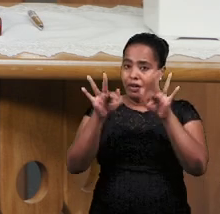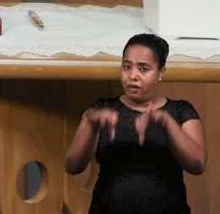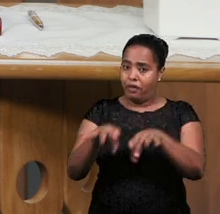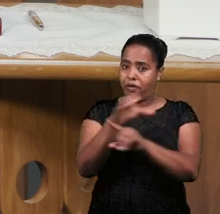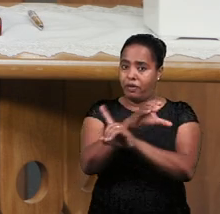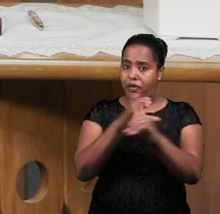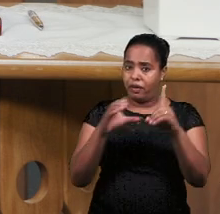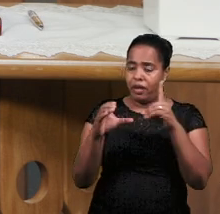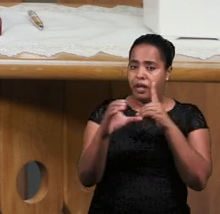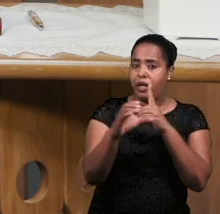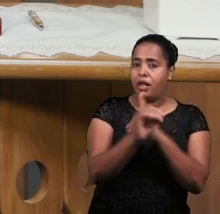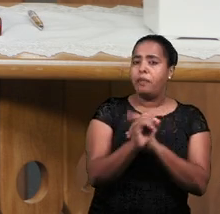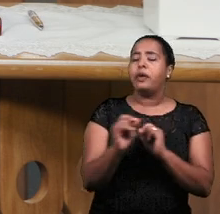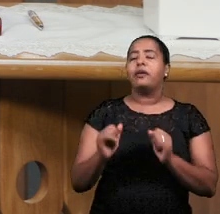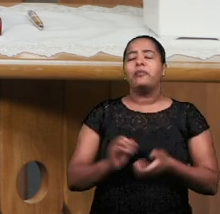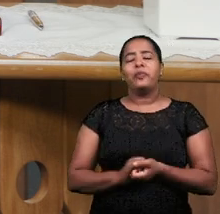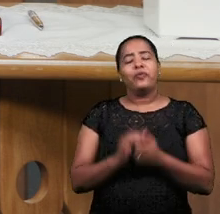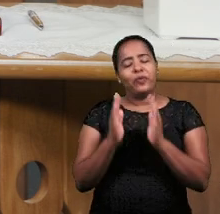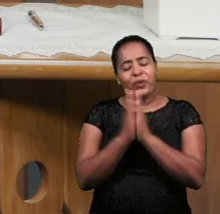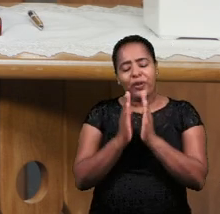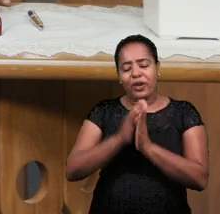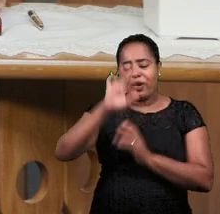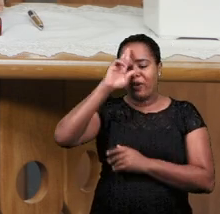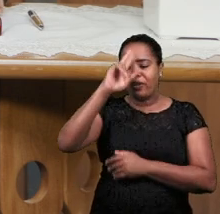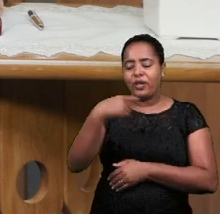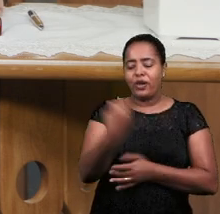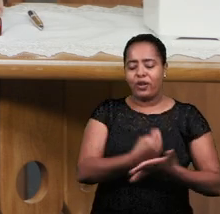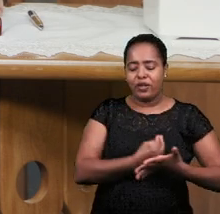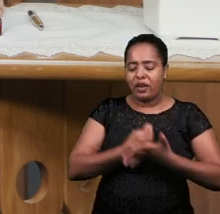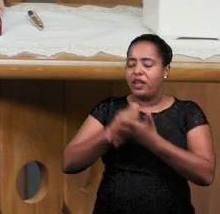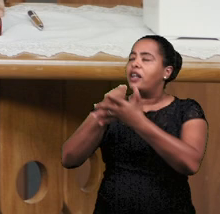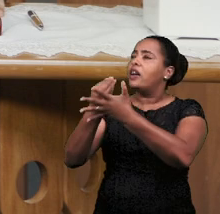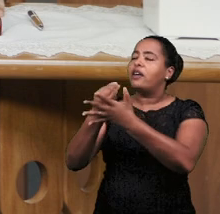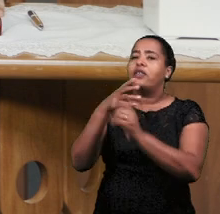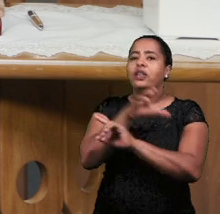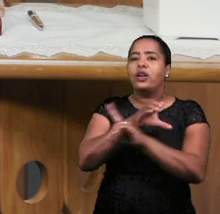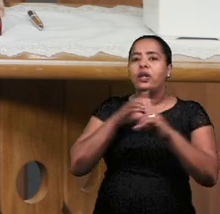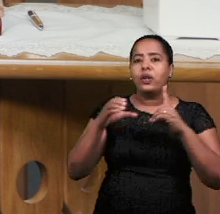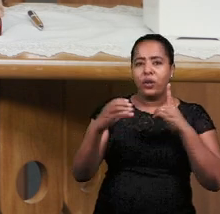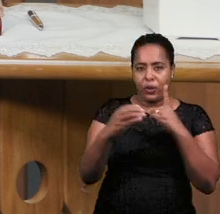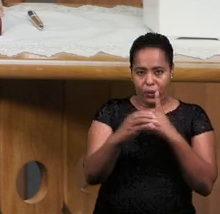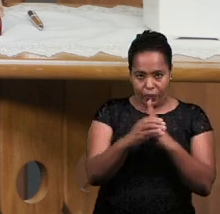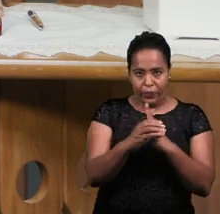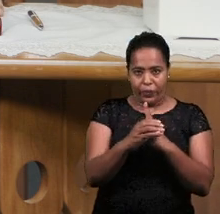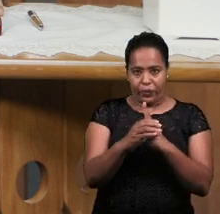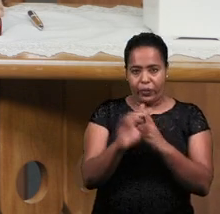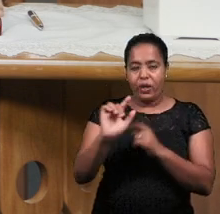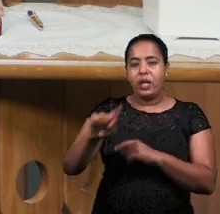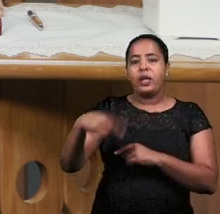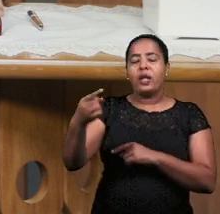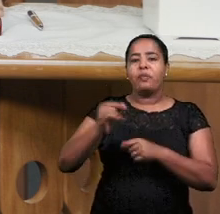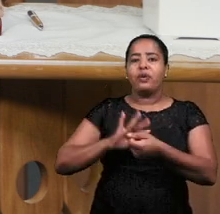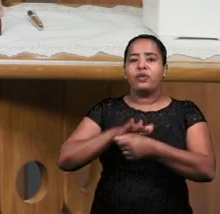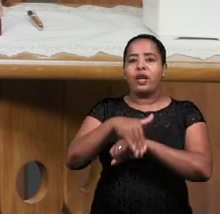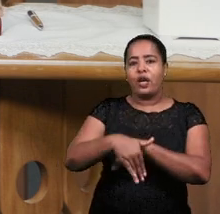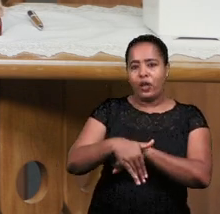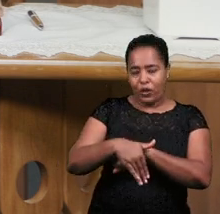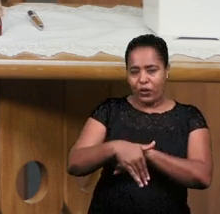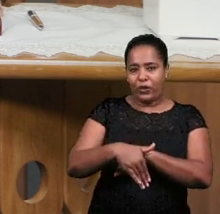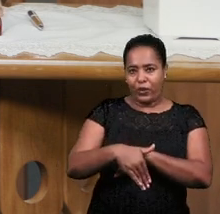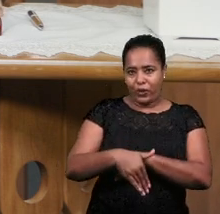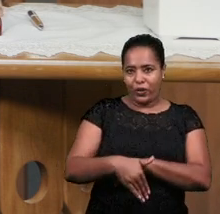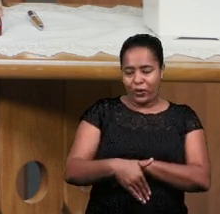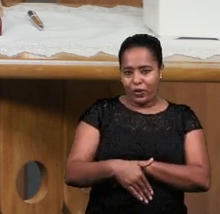l'école biblique dominicale. Nous allons prier au Seigneur et mettre nos vies sur culte devant le Seigneur. Et après, à 20